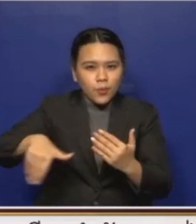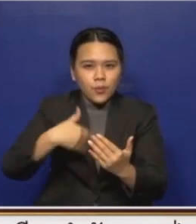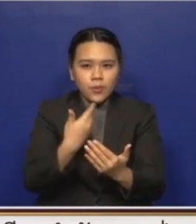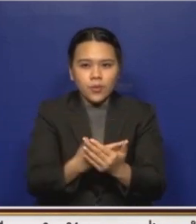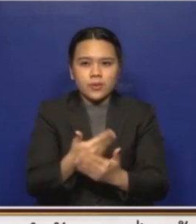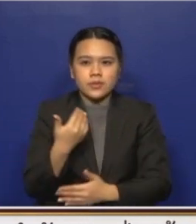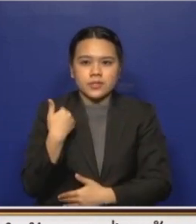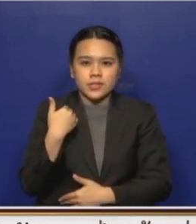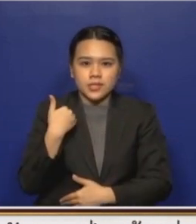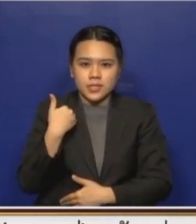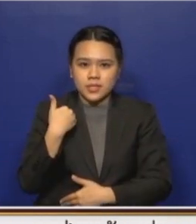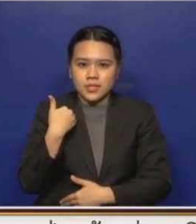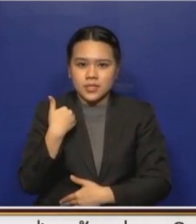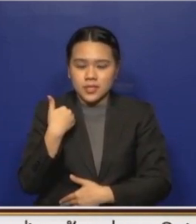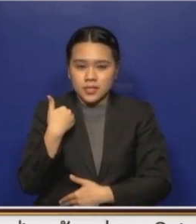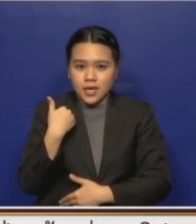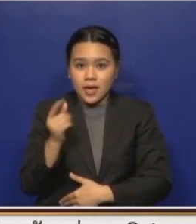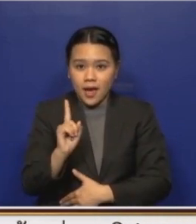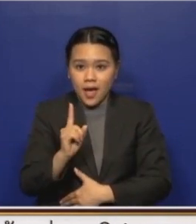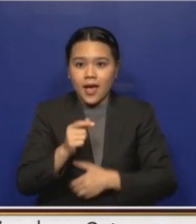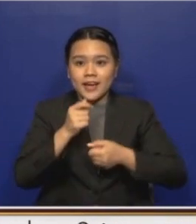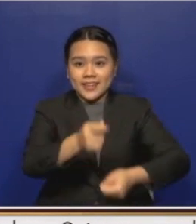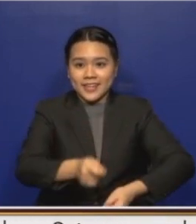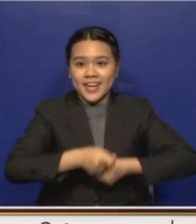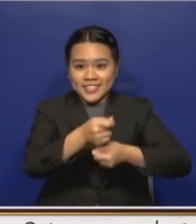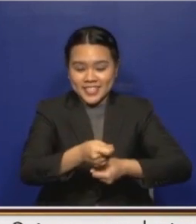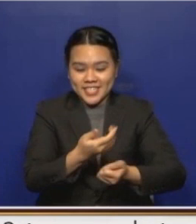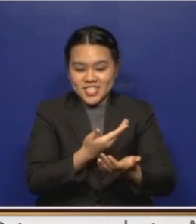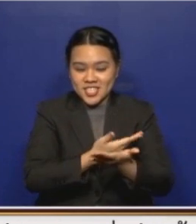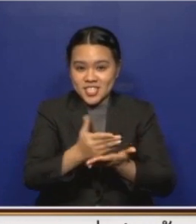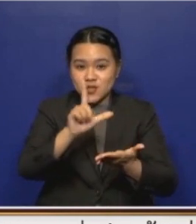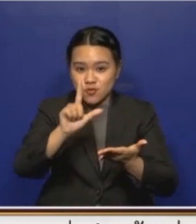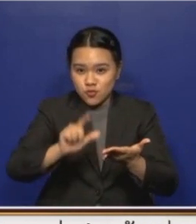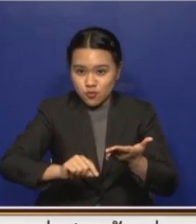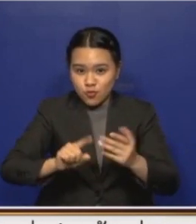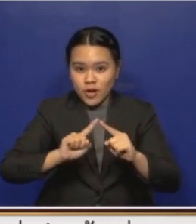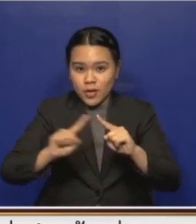านเห็นชัดไหมนะครับค่าแรงของอเมริกันฮะ